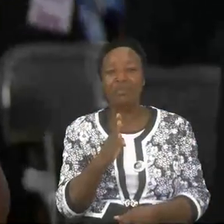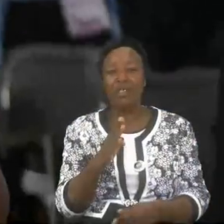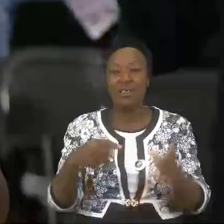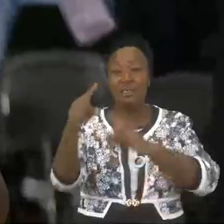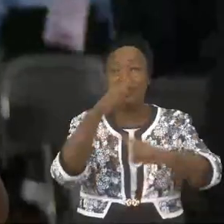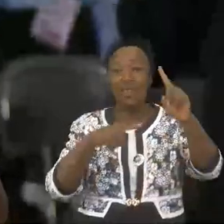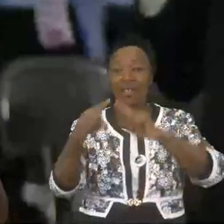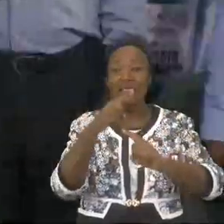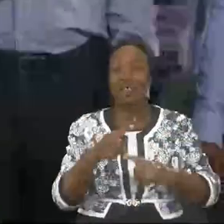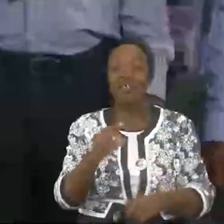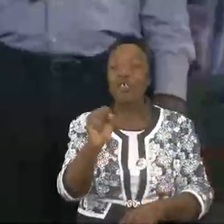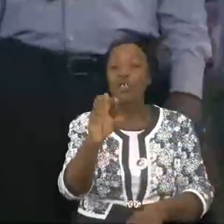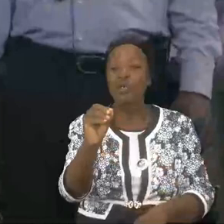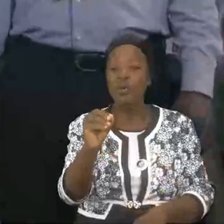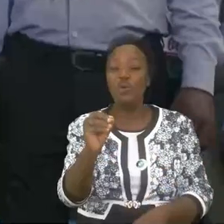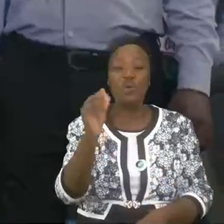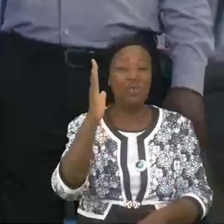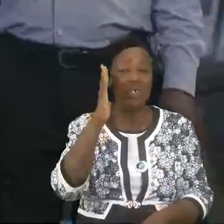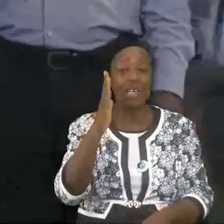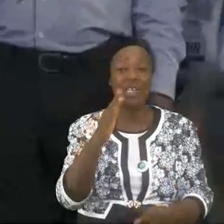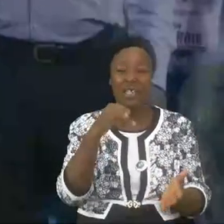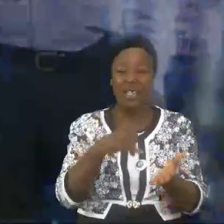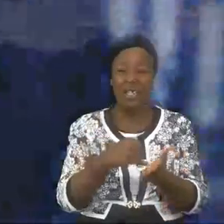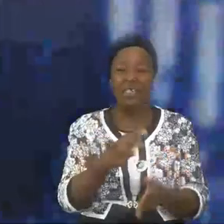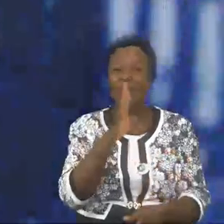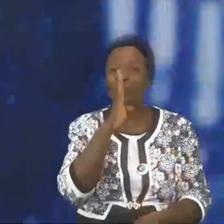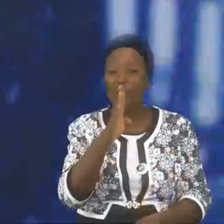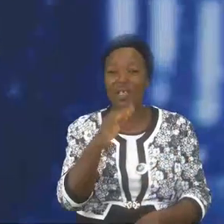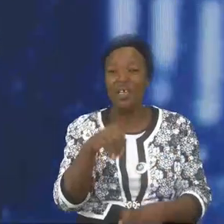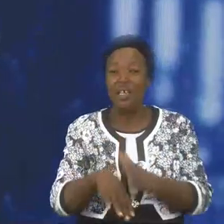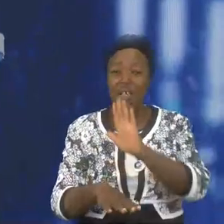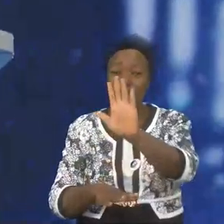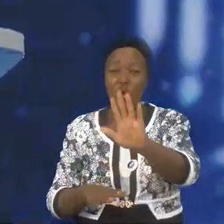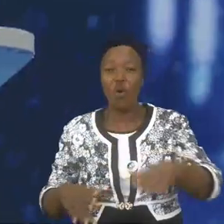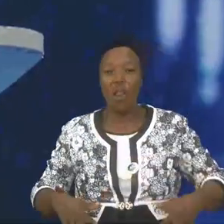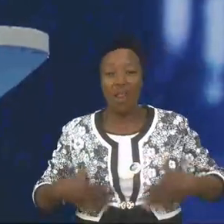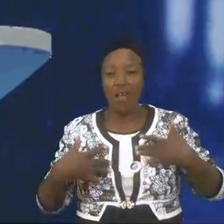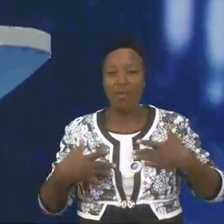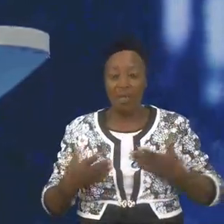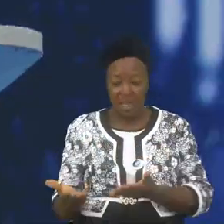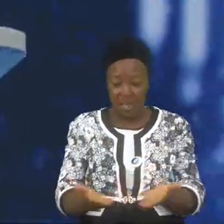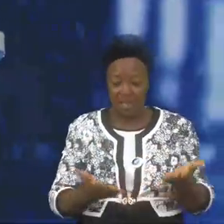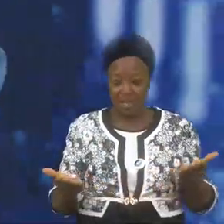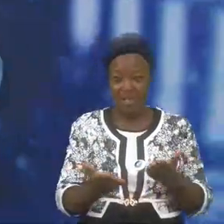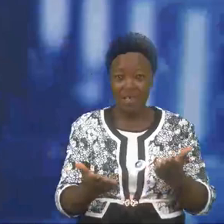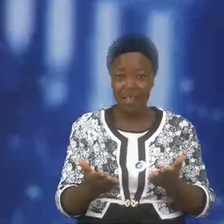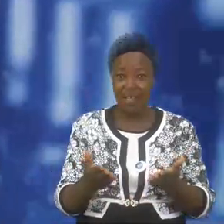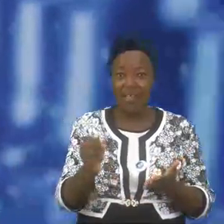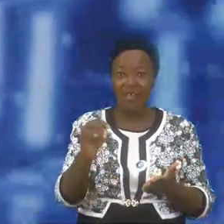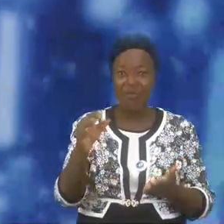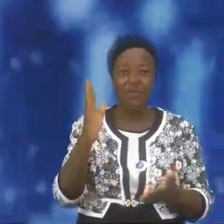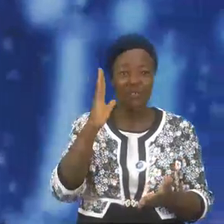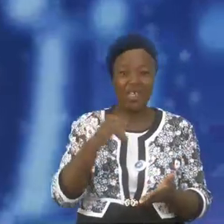Dis-le, il en sera ainsi. Dans ta vie, ici au lieu